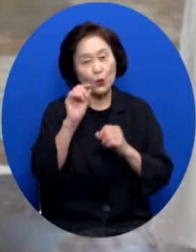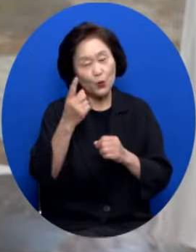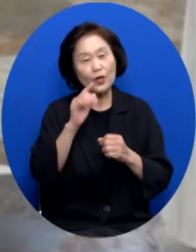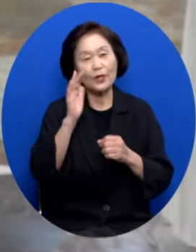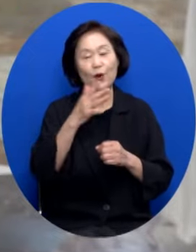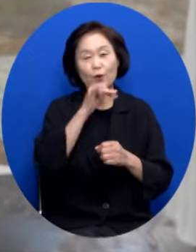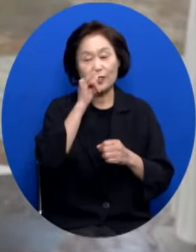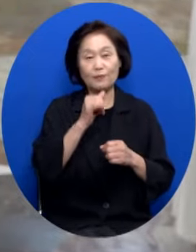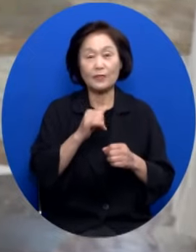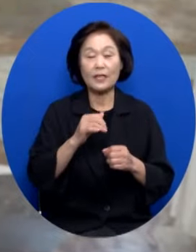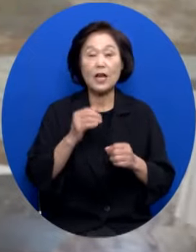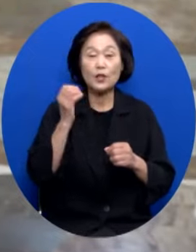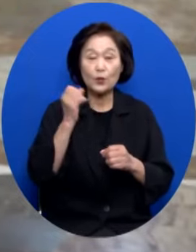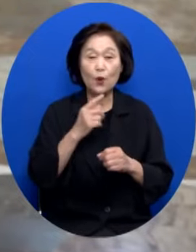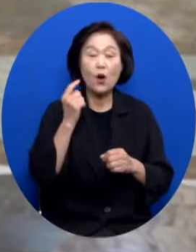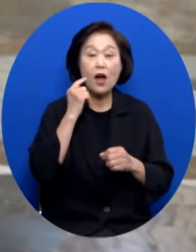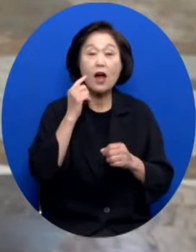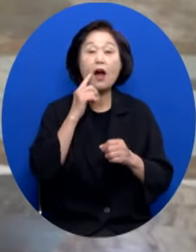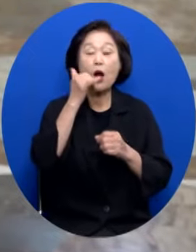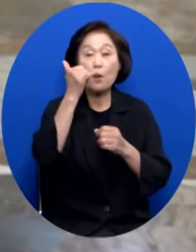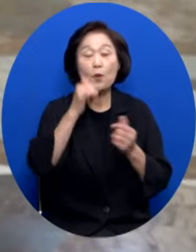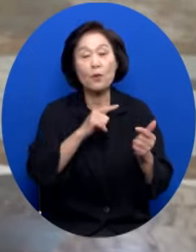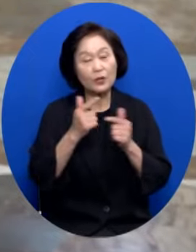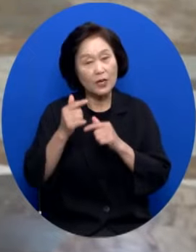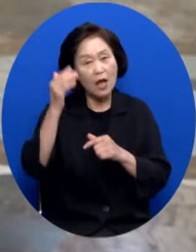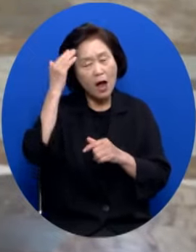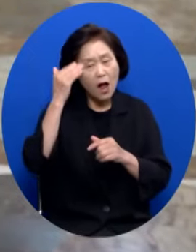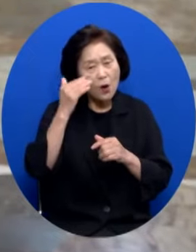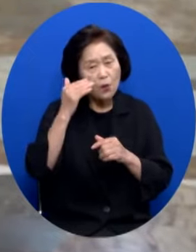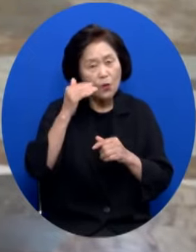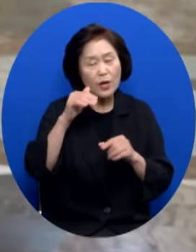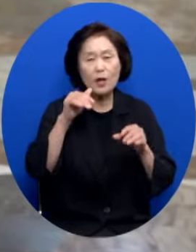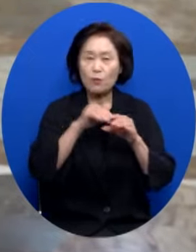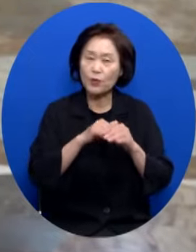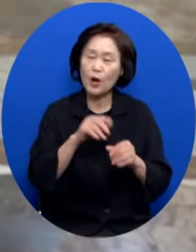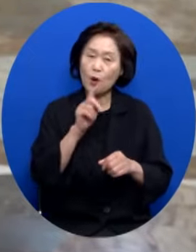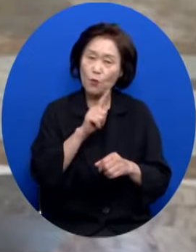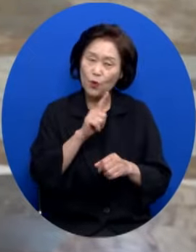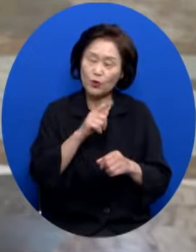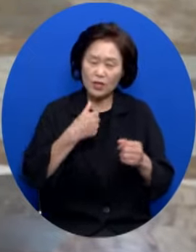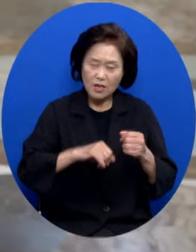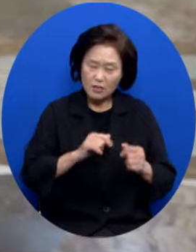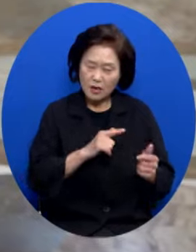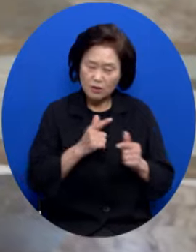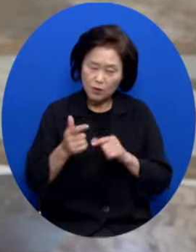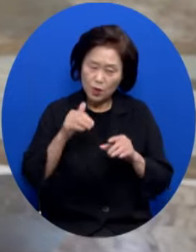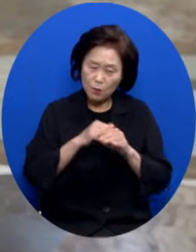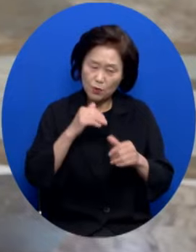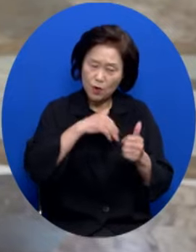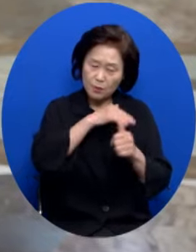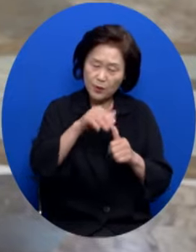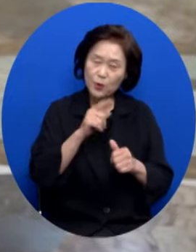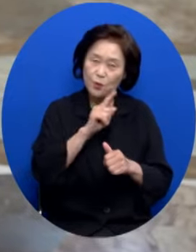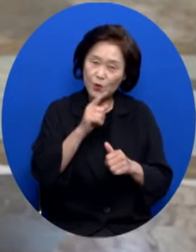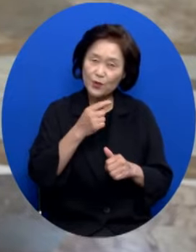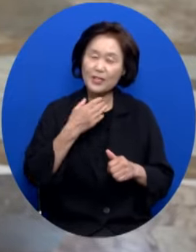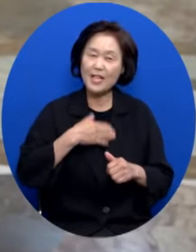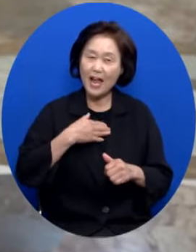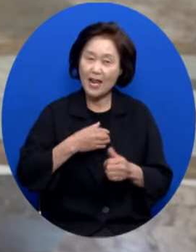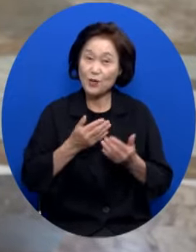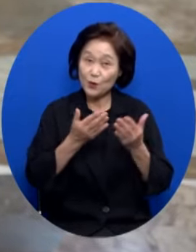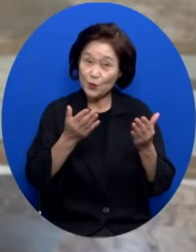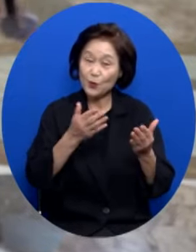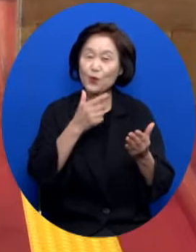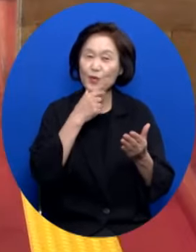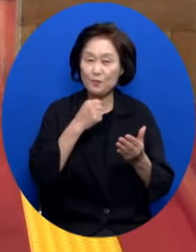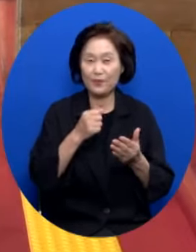양부모님들에게 한국이 어떠한 문화를 가지고 있는지, 우리 자녀의 문화의 배경이 무엇인지 그렇게 알아가는 그